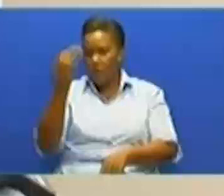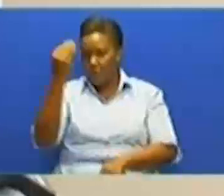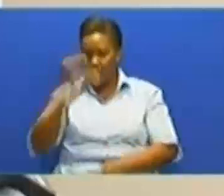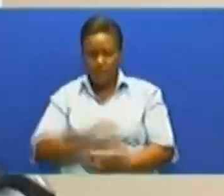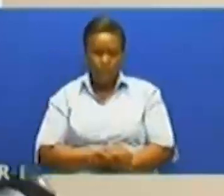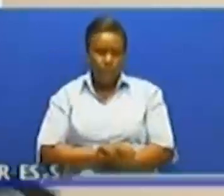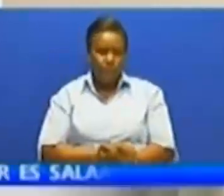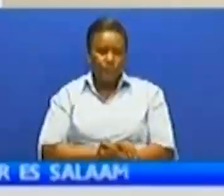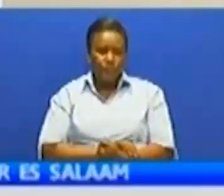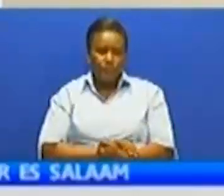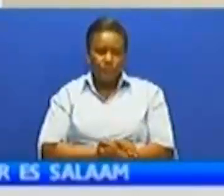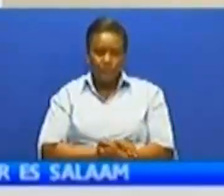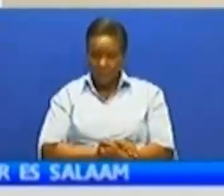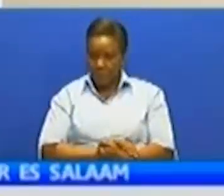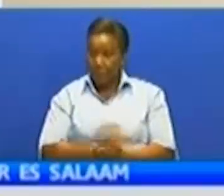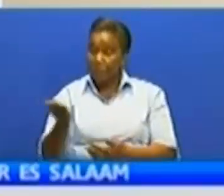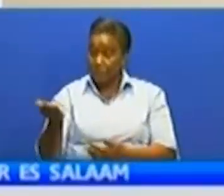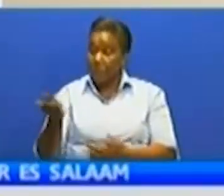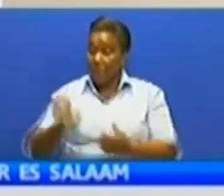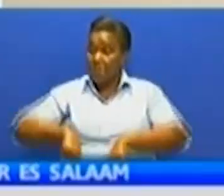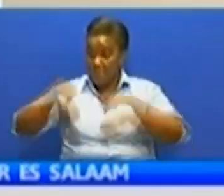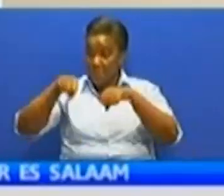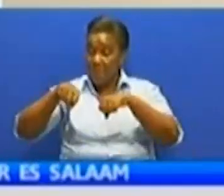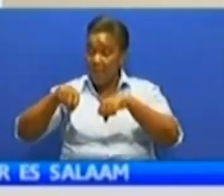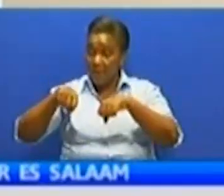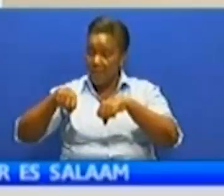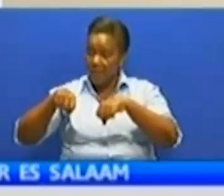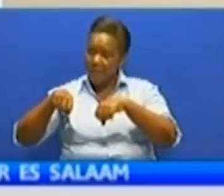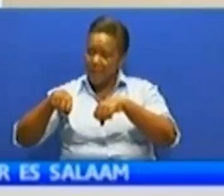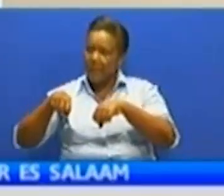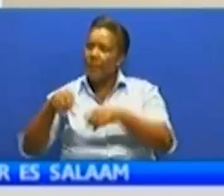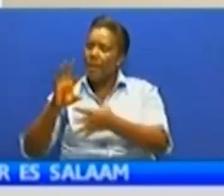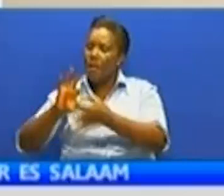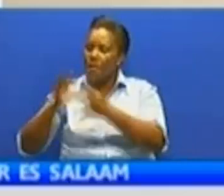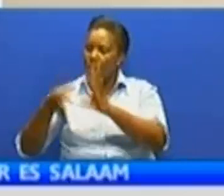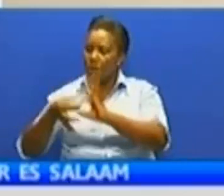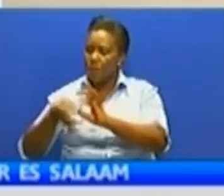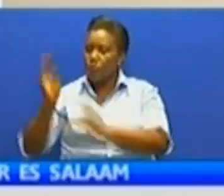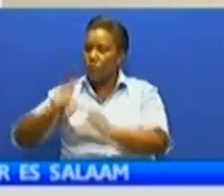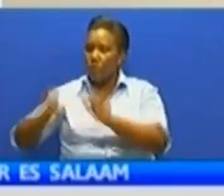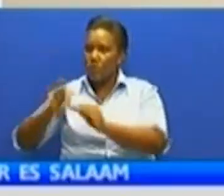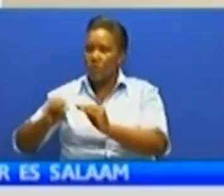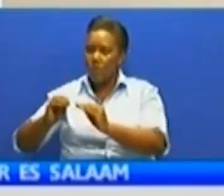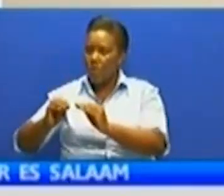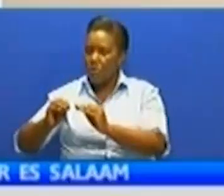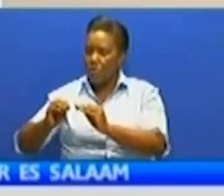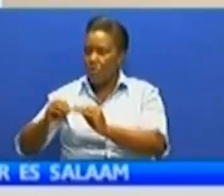Mamlaka hii ndicho chombo cha umma kinachoratibu michango mbalimbali ya elimu nchini. Hivyo